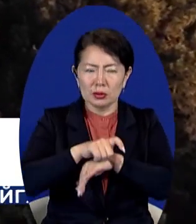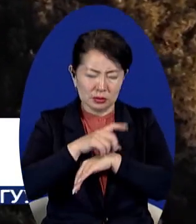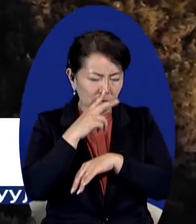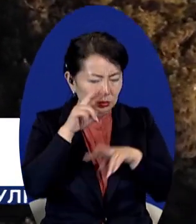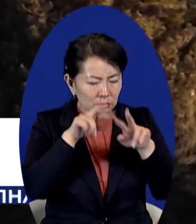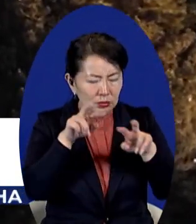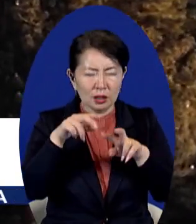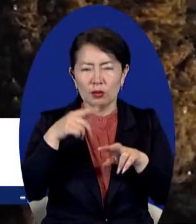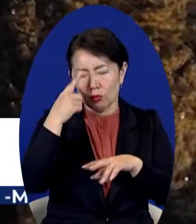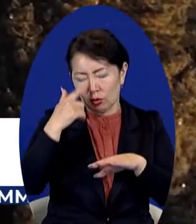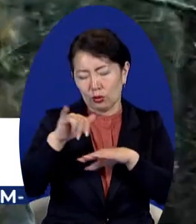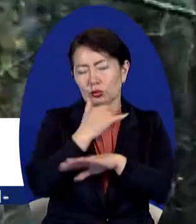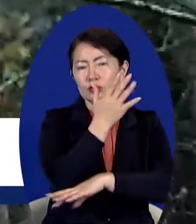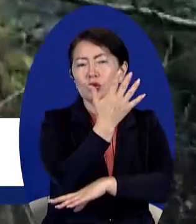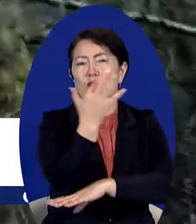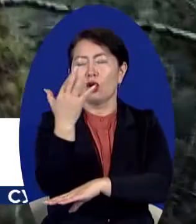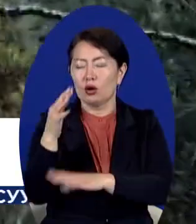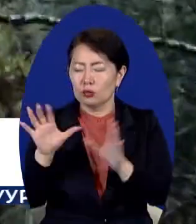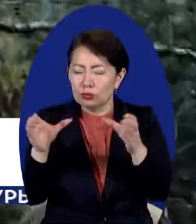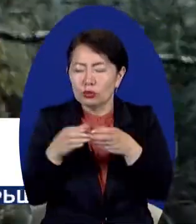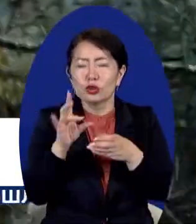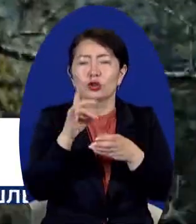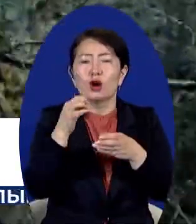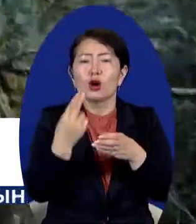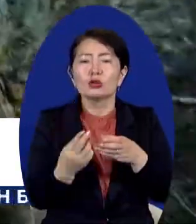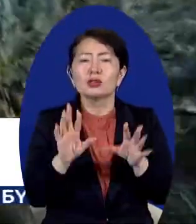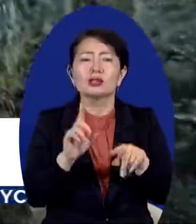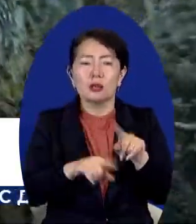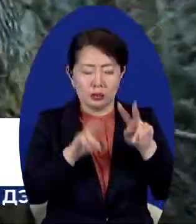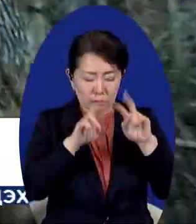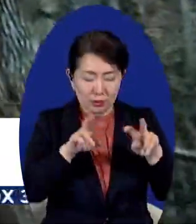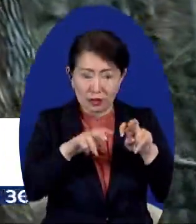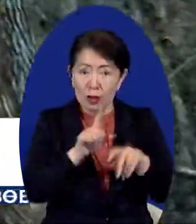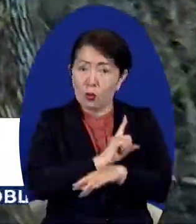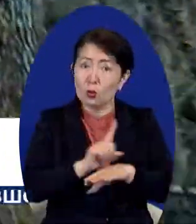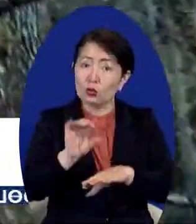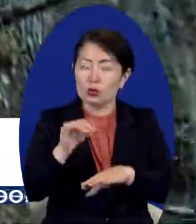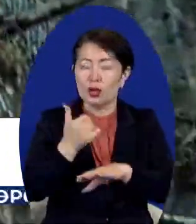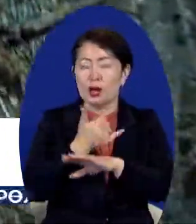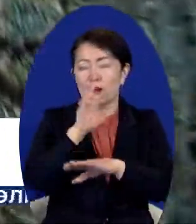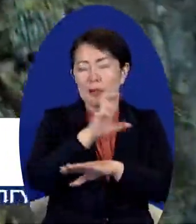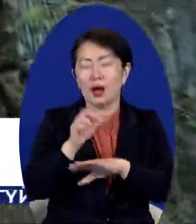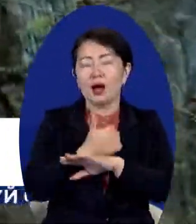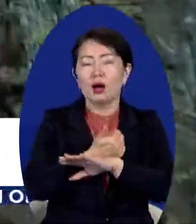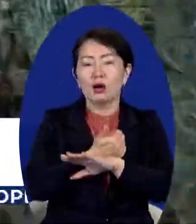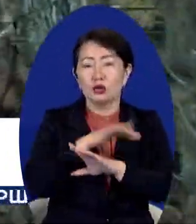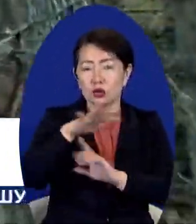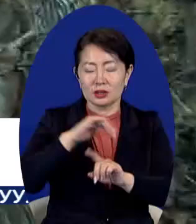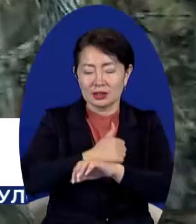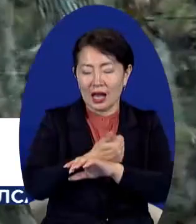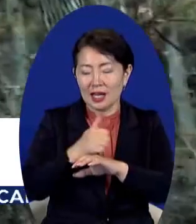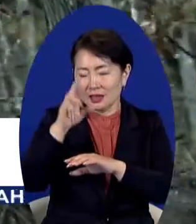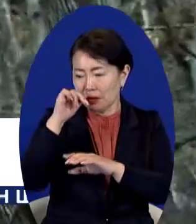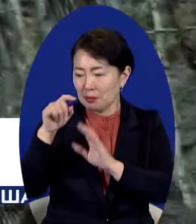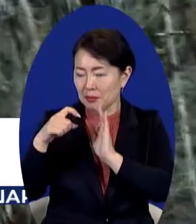сан ойн нөөцөд судалгаа явуулсан байна. За ямар судалгааны үр дүн гарсан бэ гэдгийг байгаль орчин аялал жуулчлалын яамны мэрэгжилтэн дараах